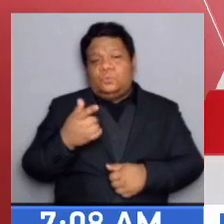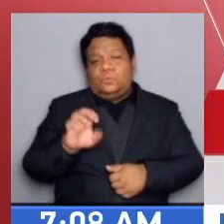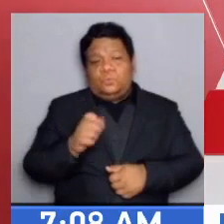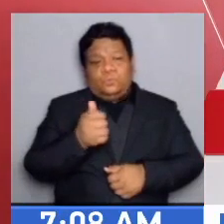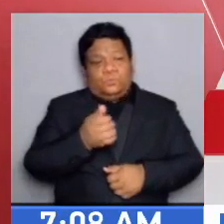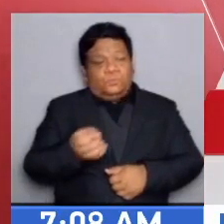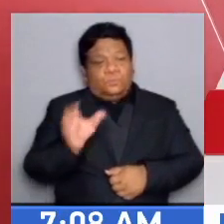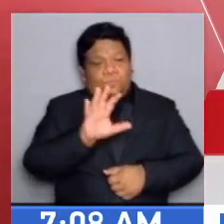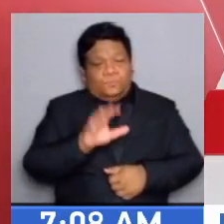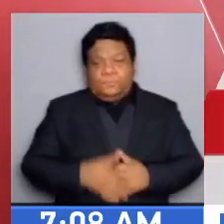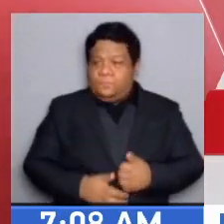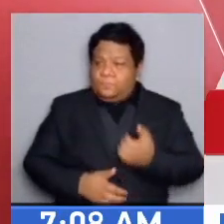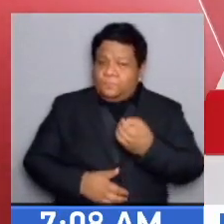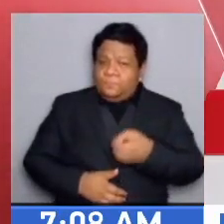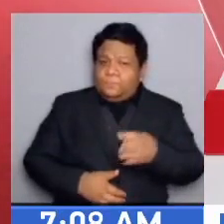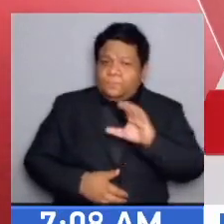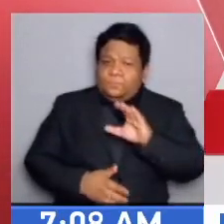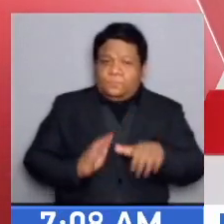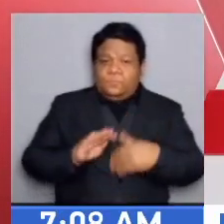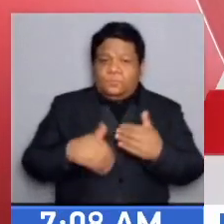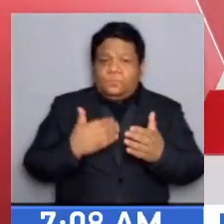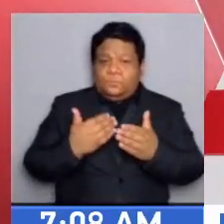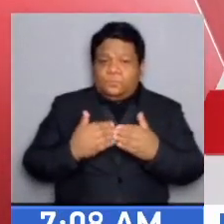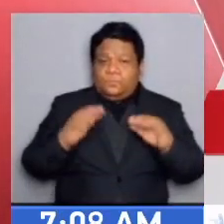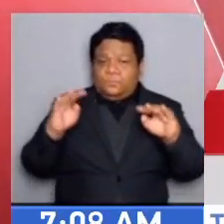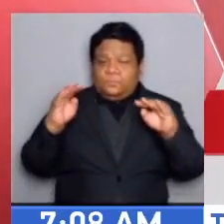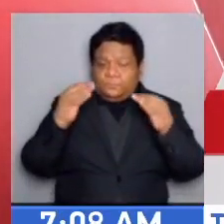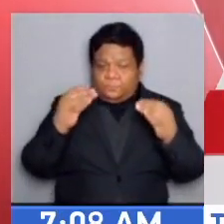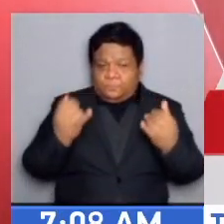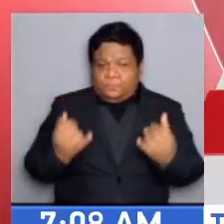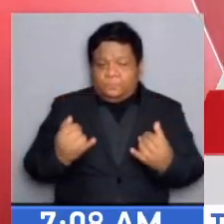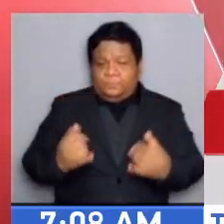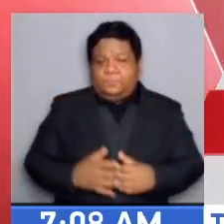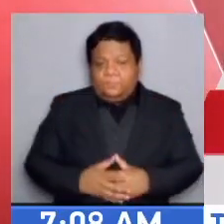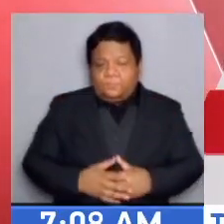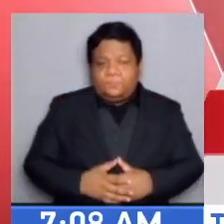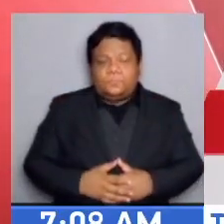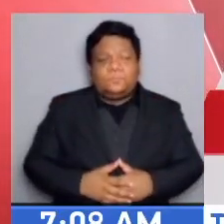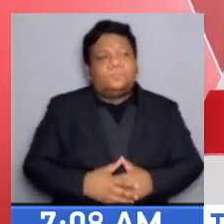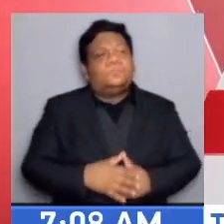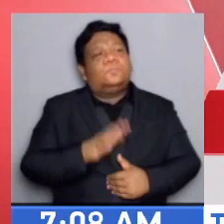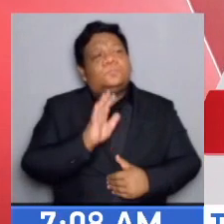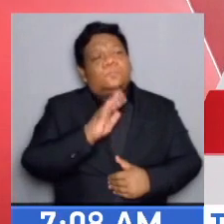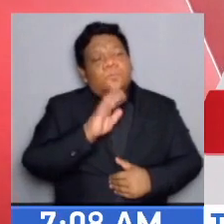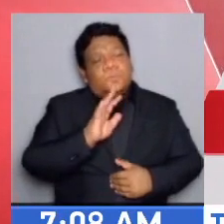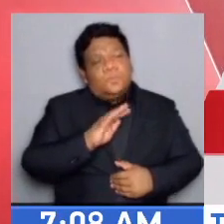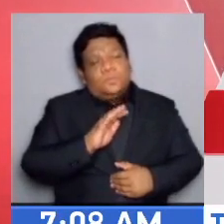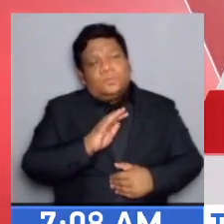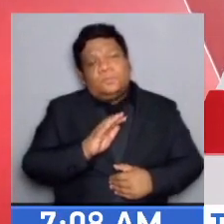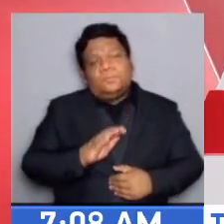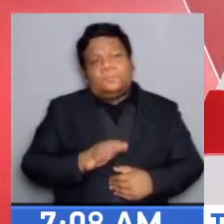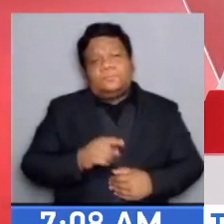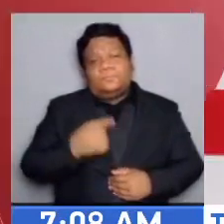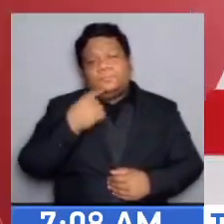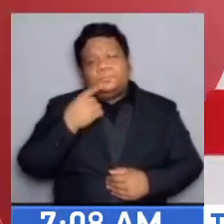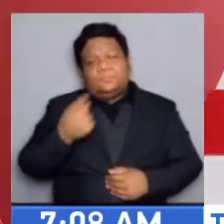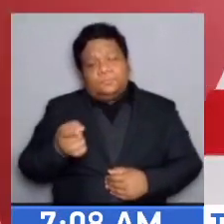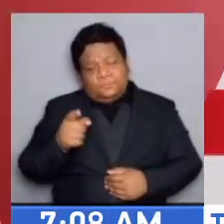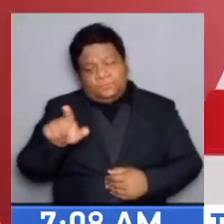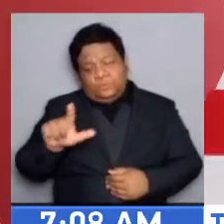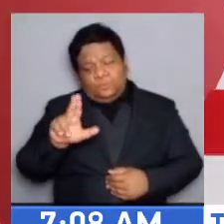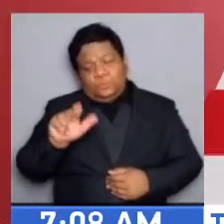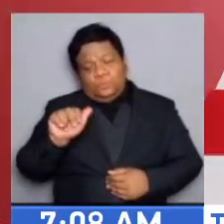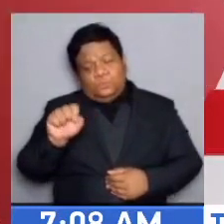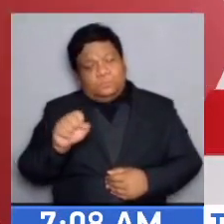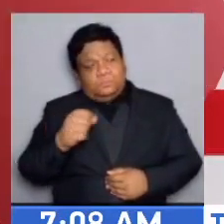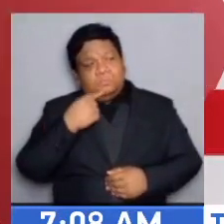umaga po sa lahat ng nanonood at nakikinig po sa atin. Chairman, sabi po ni E.S. Lucas Bersamin, malaki raw po ang tsansang pirmahan ng Pangulo